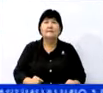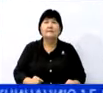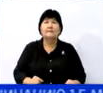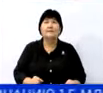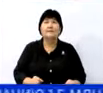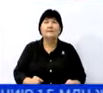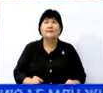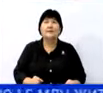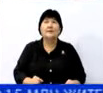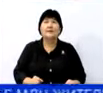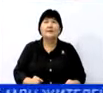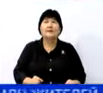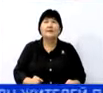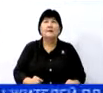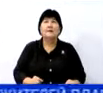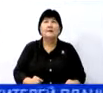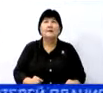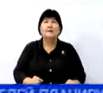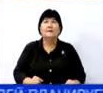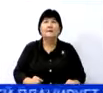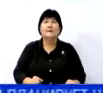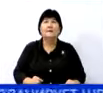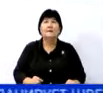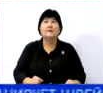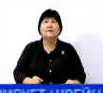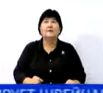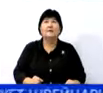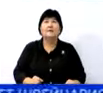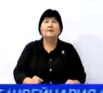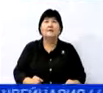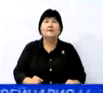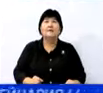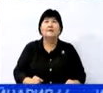Галымжан Жумназар, Елеман Жаматов, Бугимбай Басилов, Досхан Сатпай, телеканал Кызылорда.